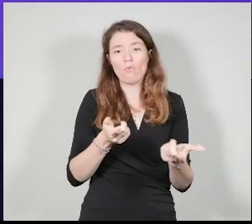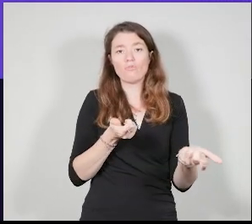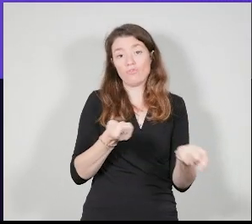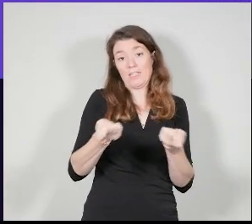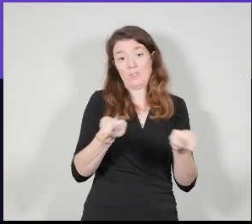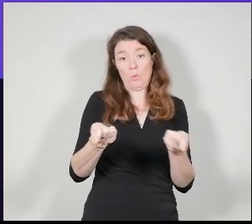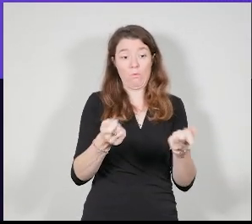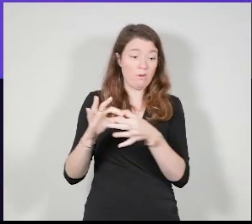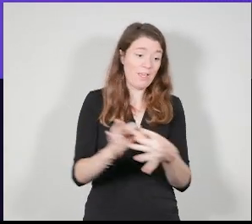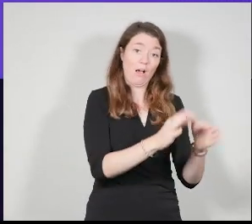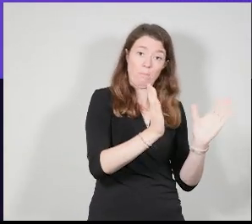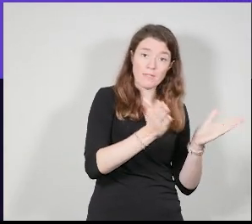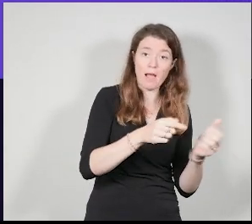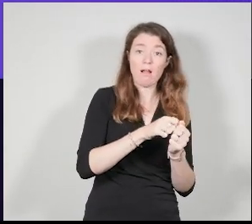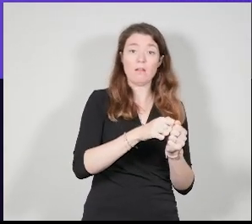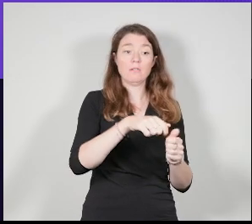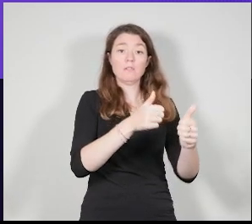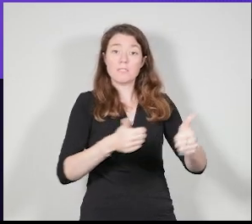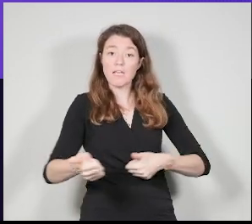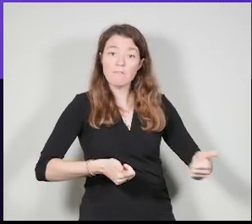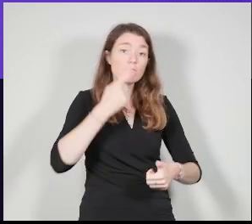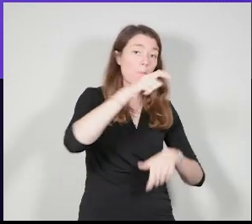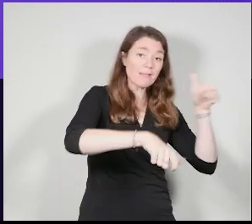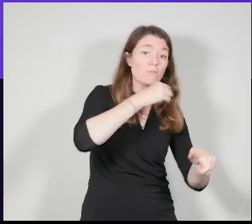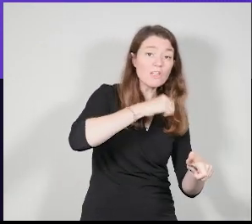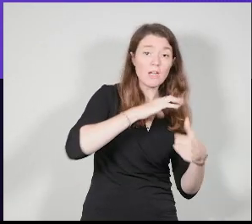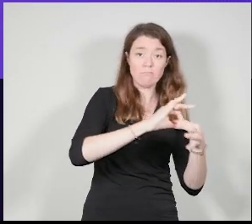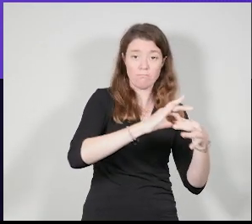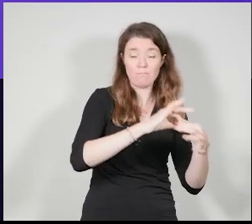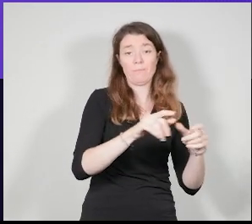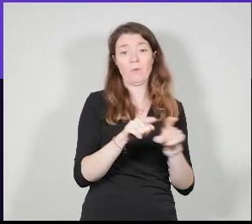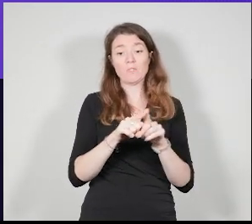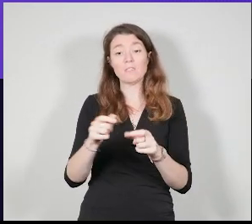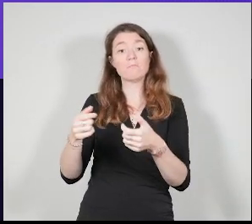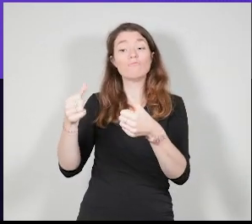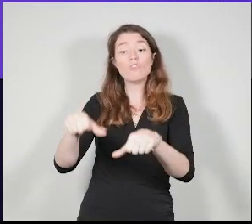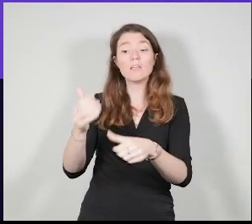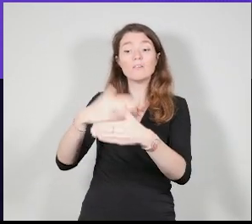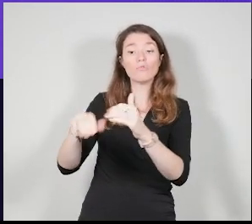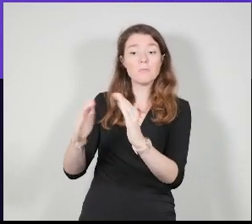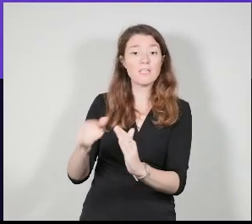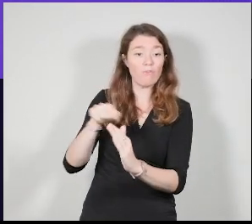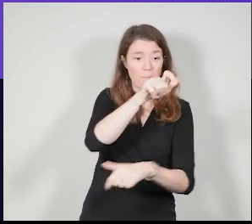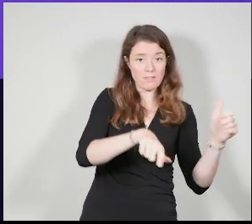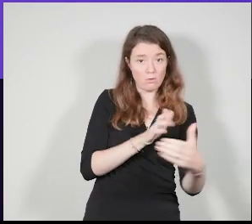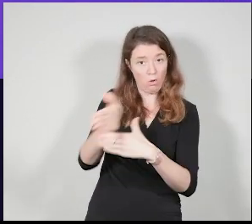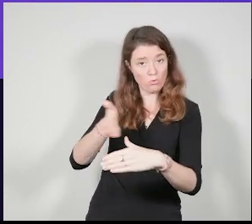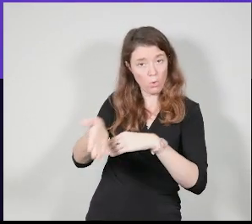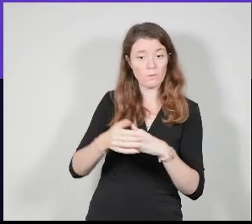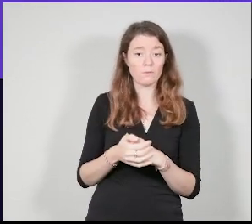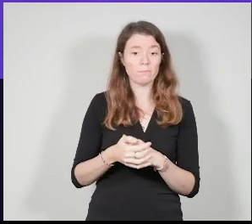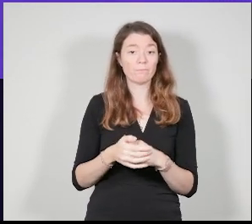avec l'hôpital, la filière gériatrique, il faut la possibilité pour l'hospitalisation à domicile de se déplacer. Hospitalisation à